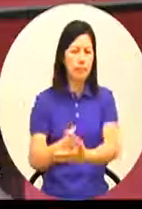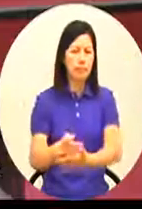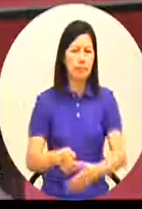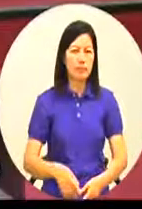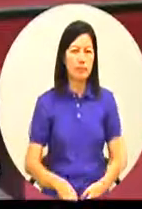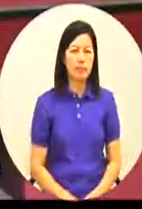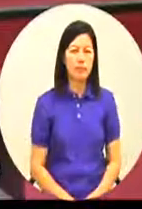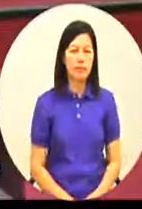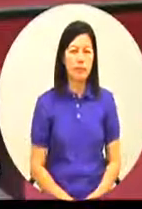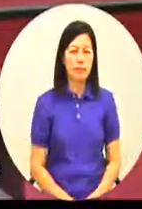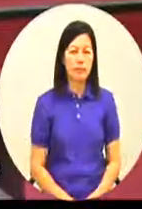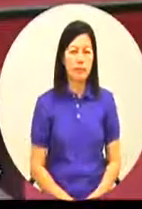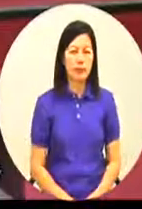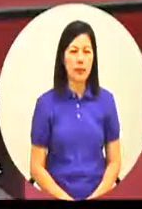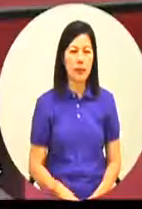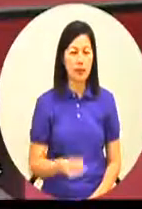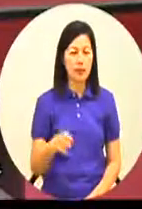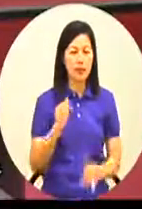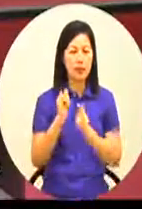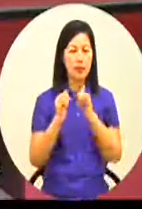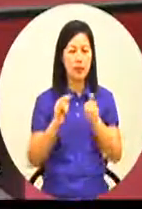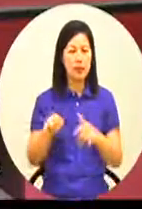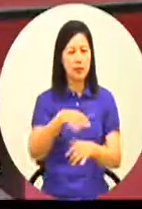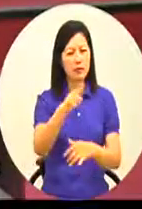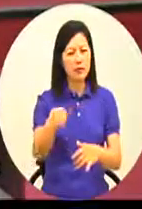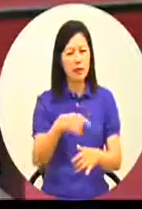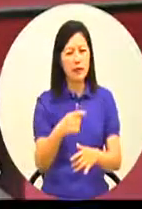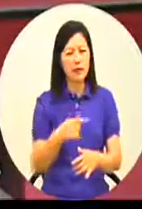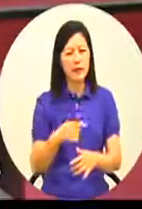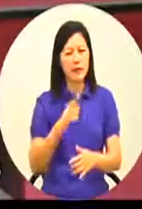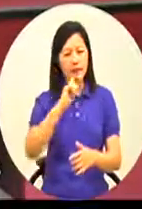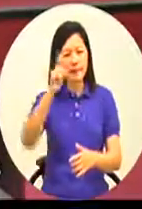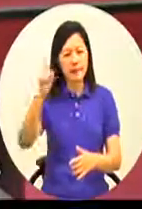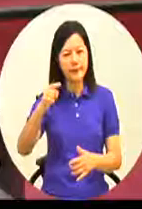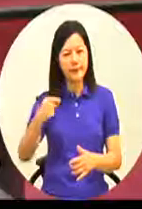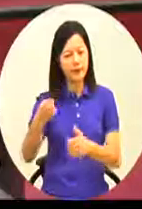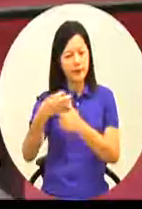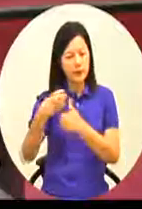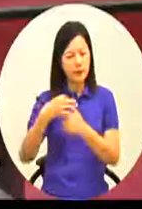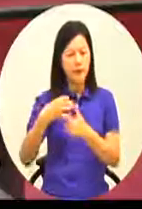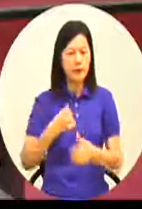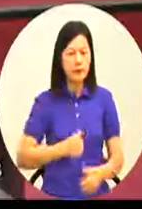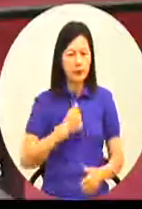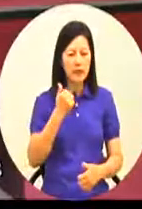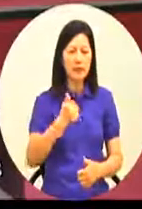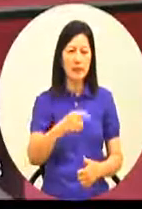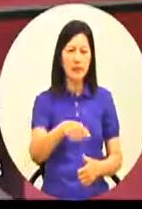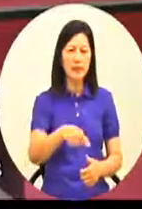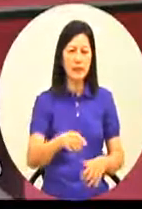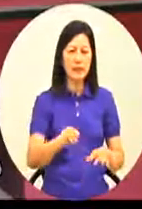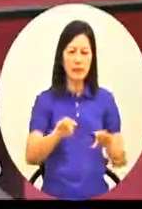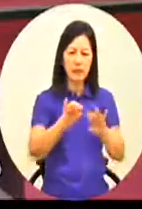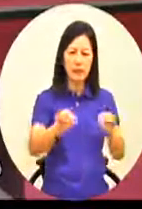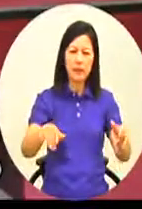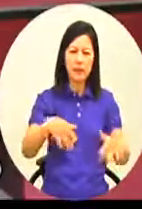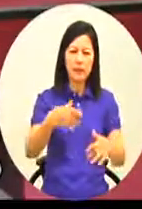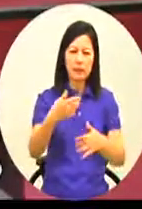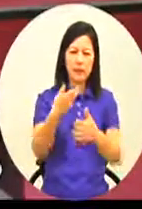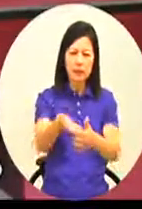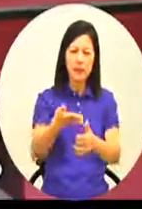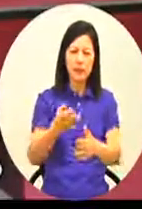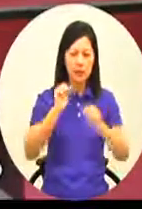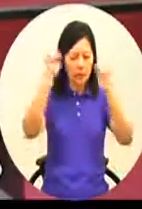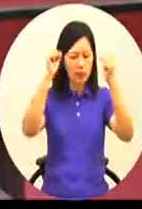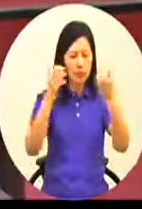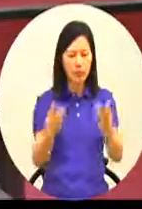那里玩，所以这一群市民转了向本席来陈情，他说真的如果没有一个这样子的一个场